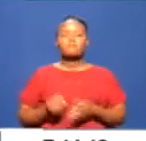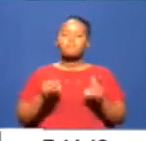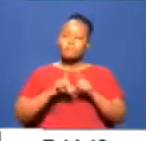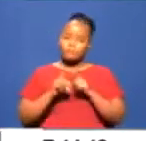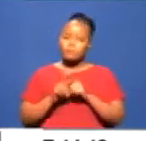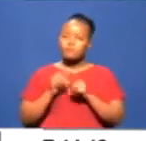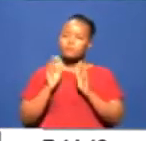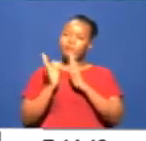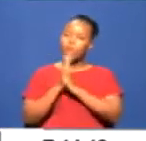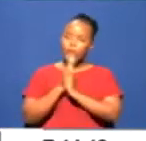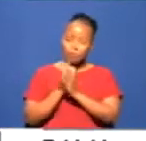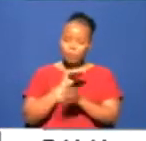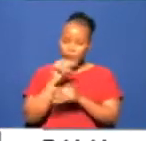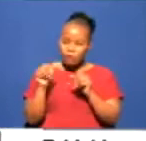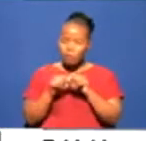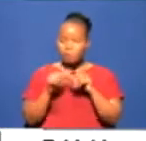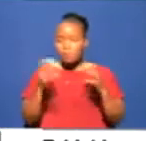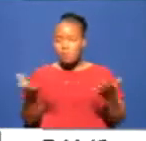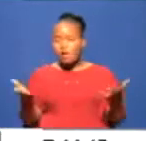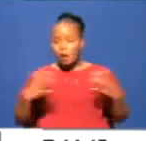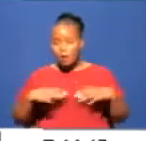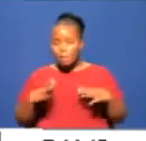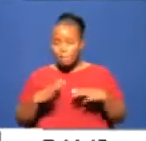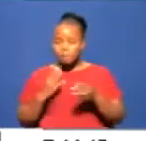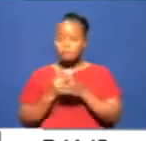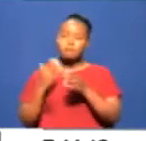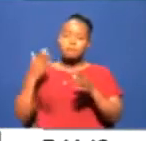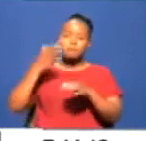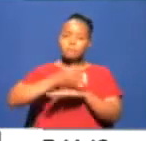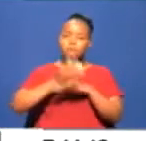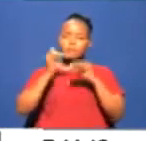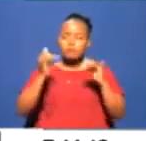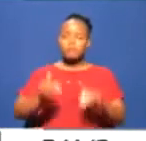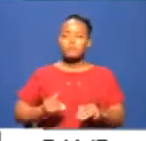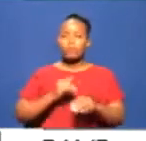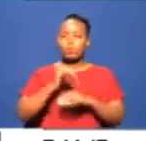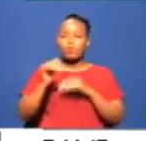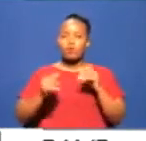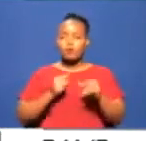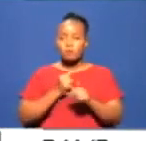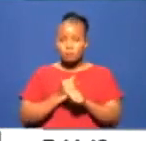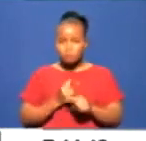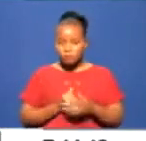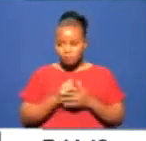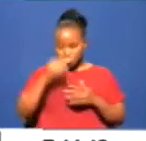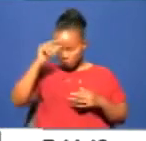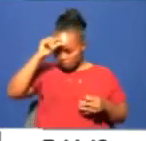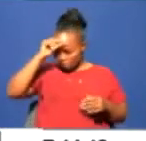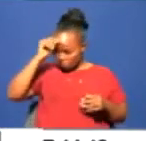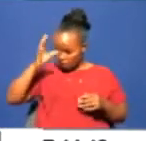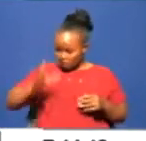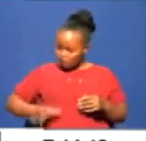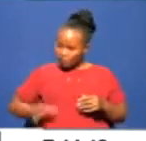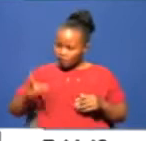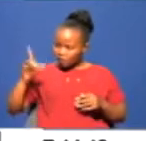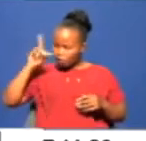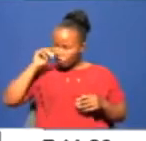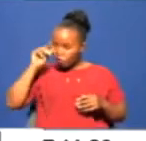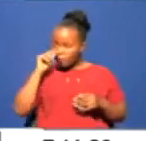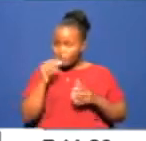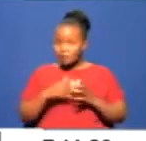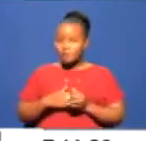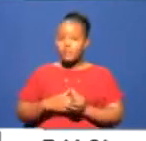watu walivyovuka mwaka na bado wanazidi kusherekea mwaka mpya. Gavana wa Mombasa Hassan Joho aliwaongoza